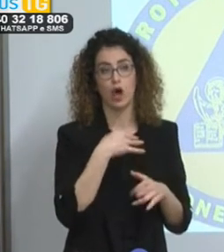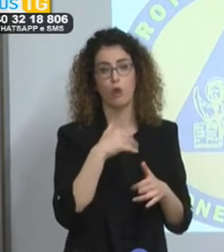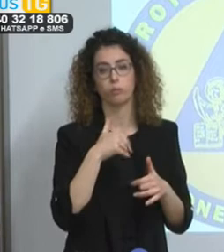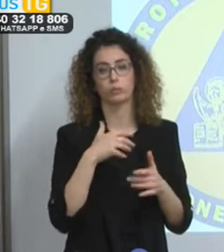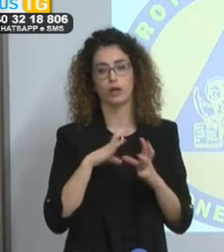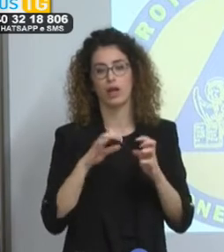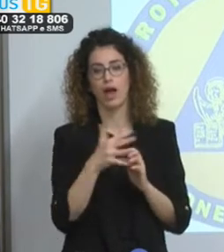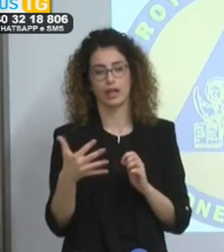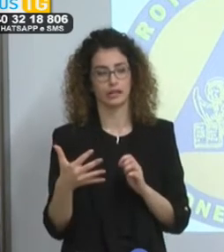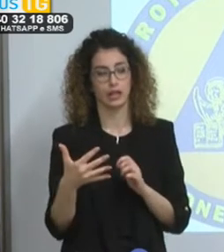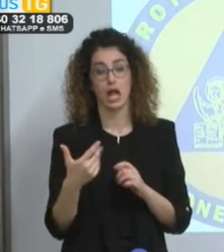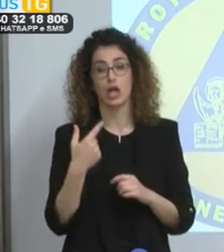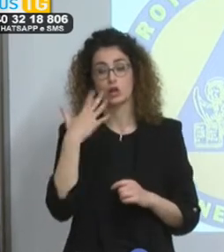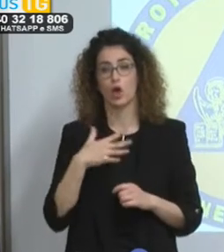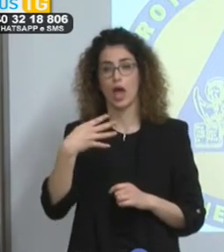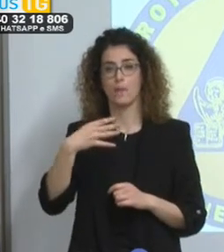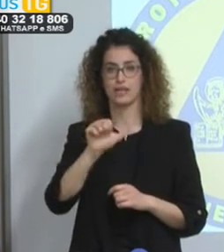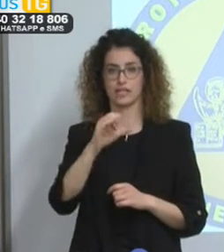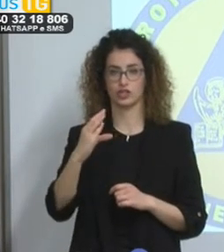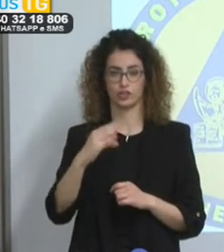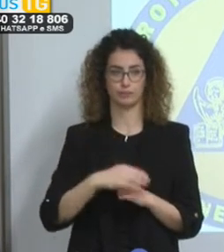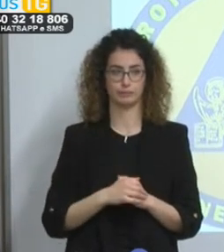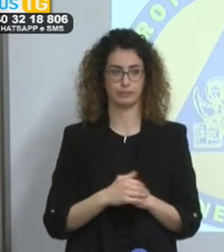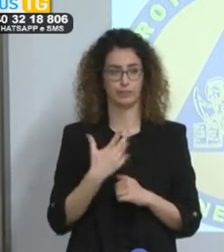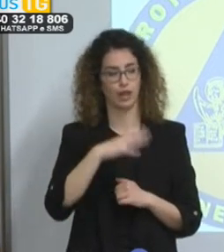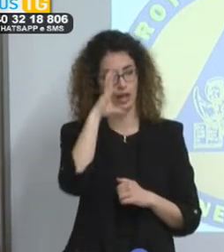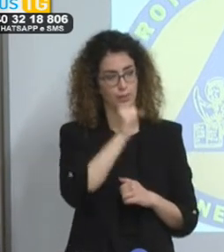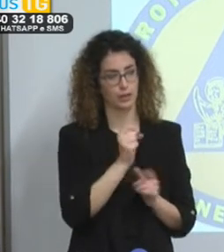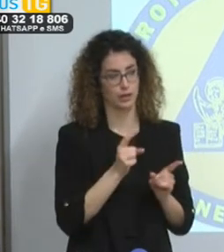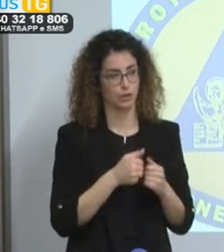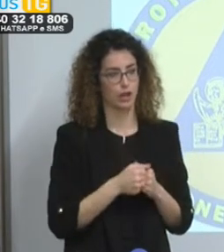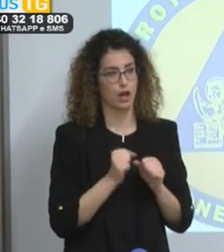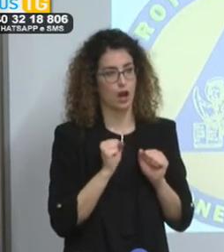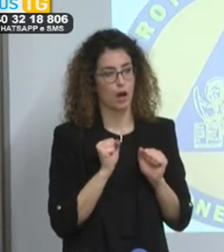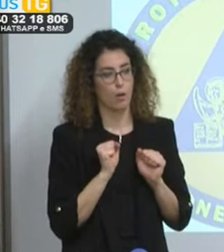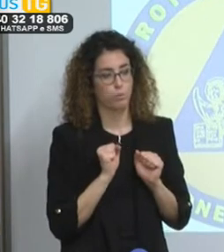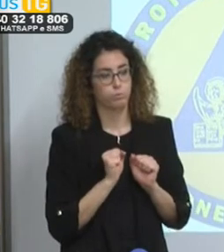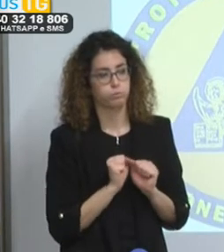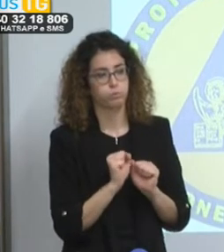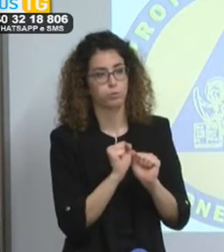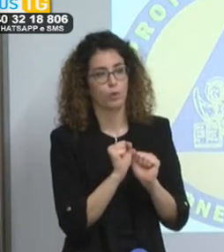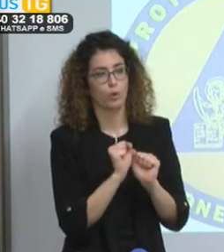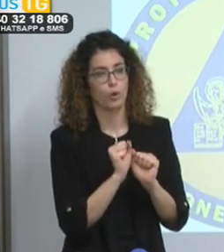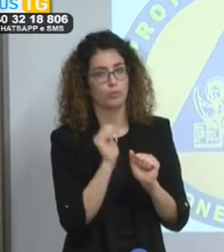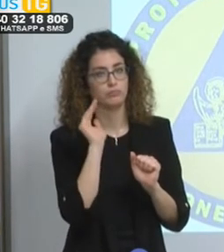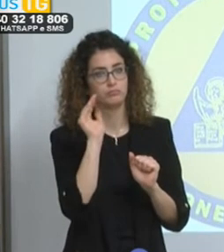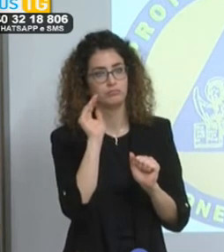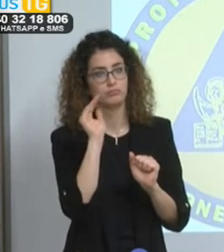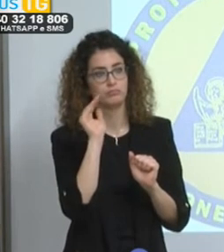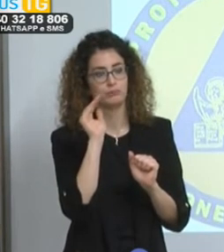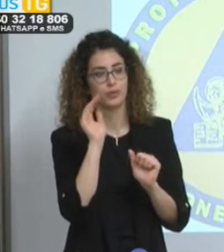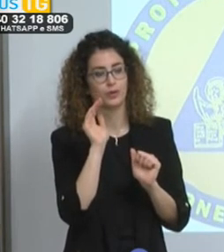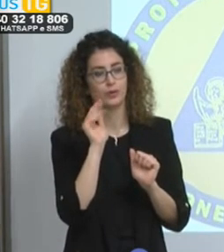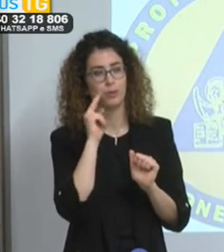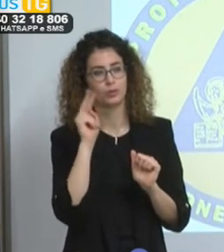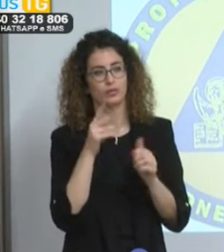altre compagnie. A me risulta MSC. Ok, per capire praticamente se si può cominciare a fare una previsione sul settore crocieristico per l'estate